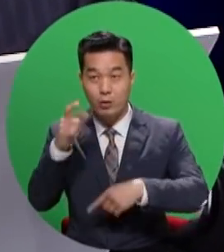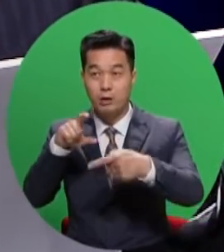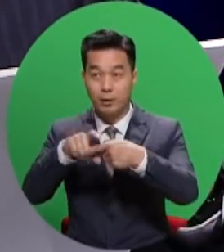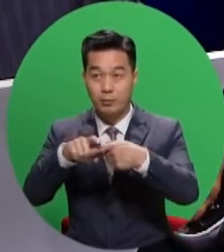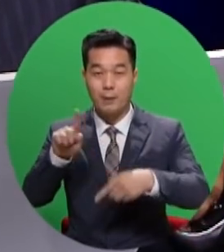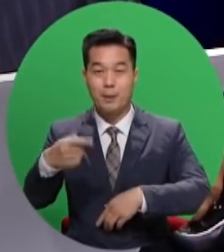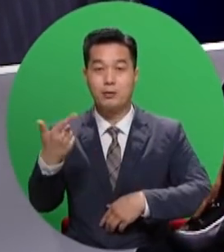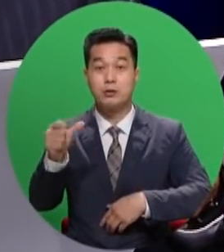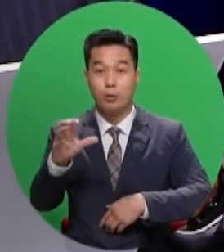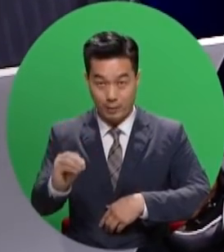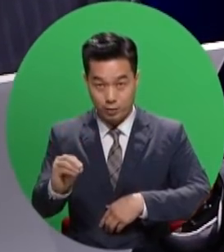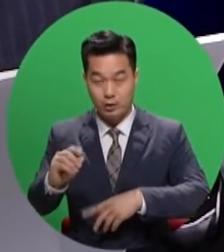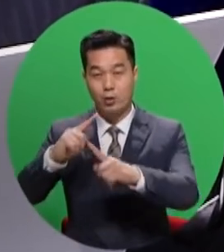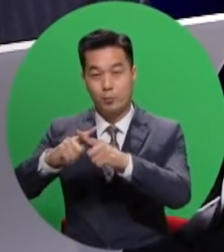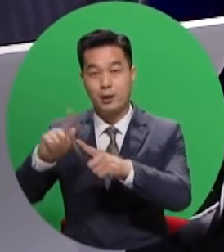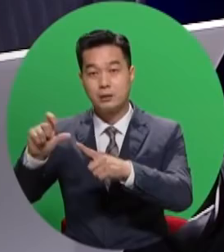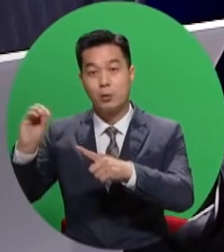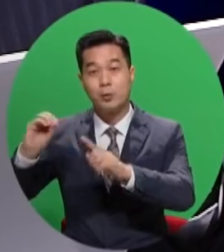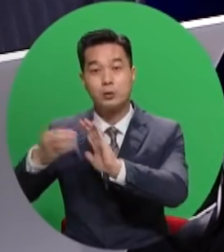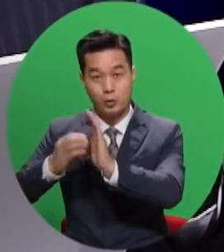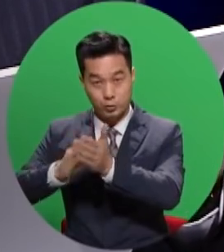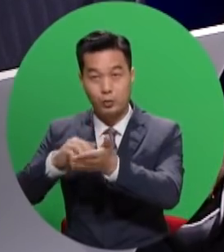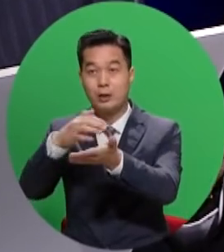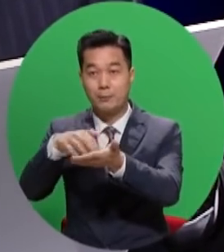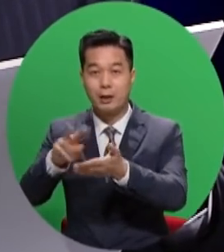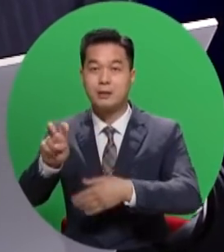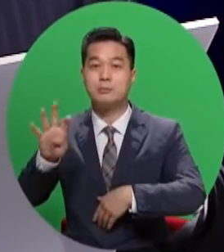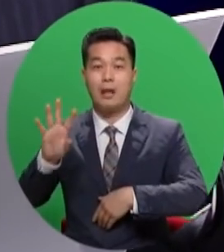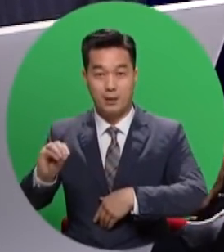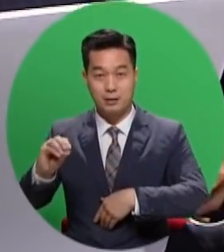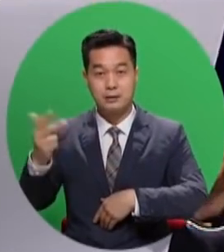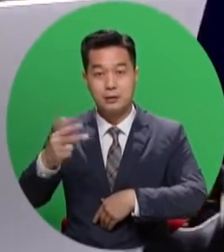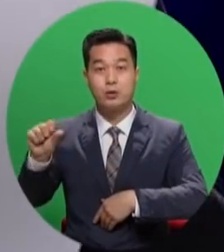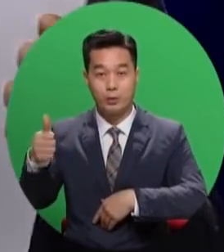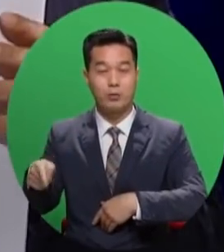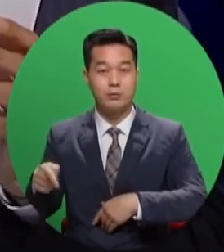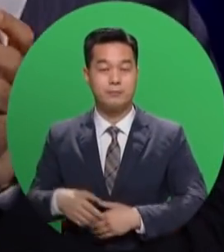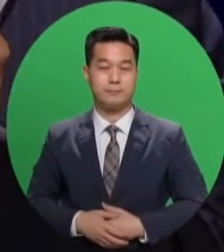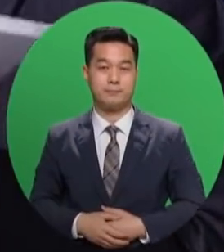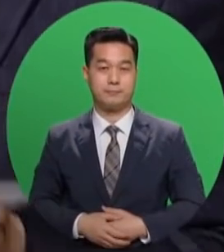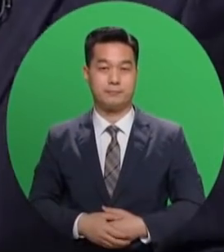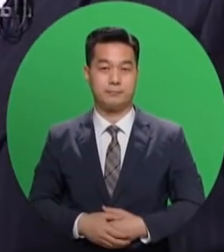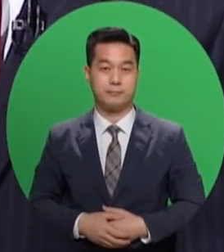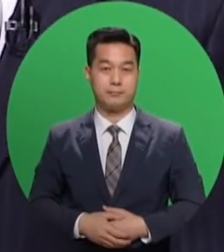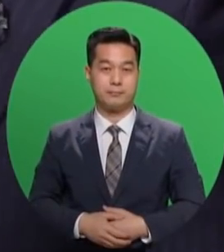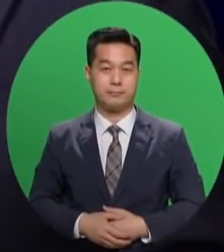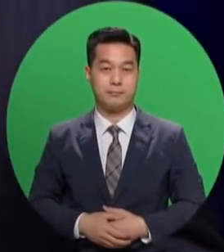165만원 곱하기 15% 에서 15% 를 하니까 247,500원 있는데 그런데